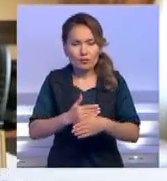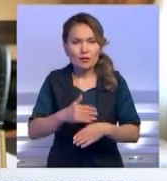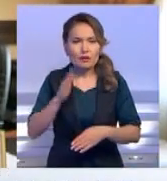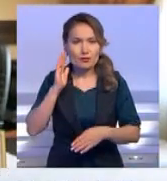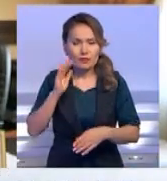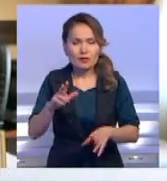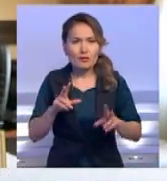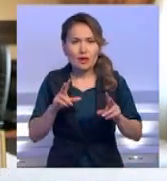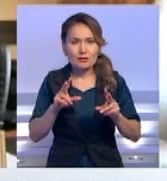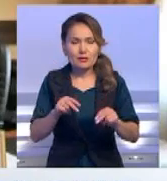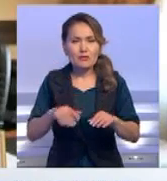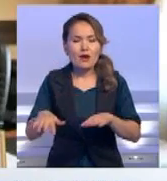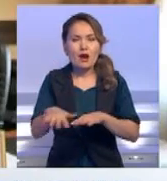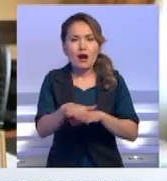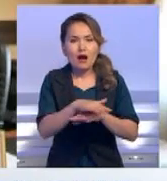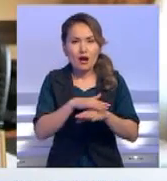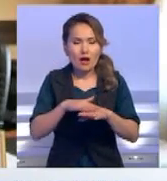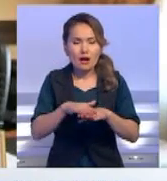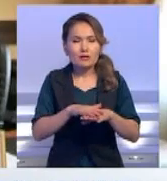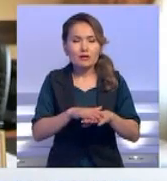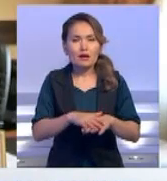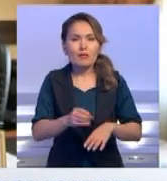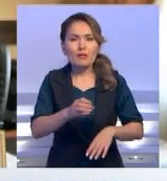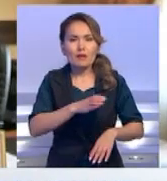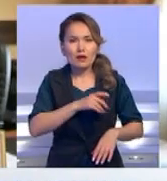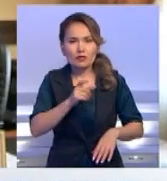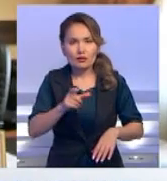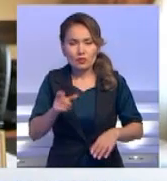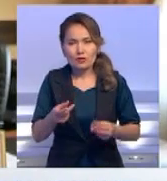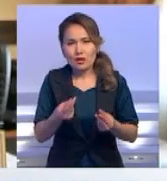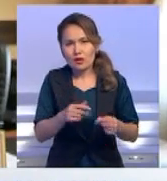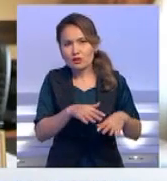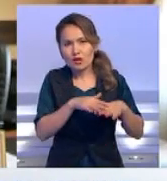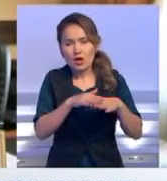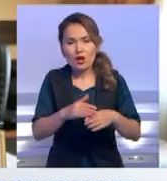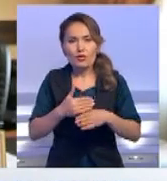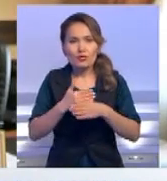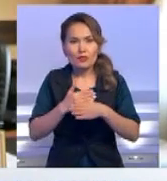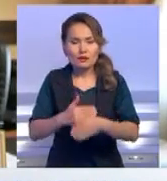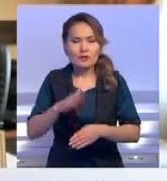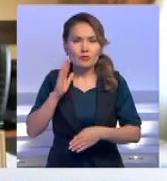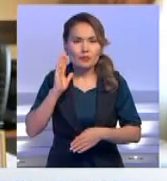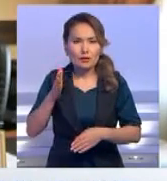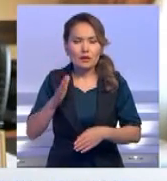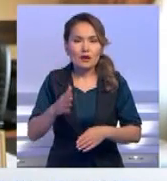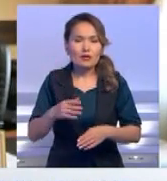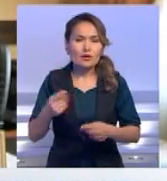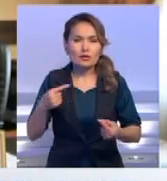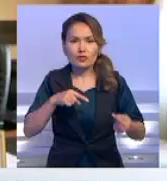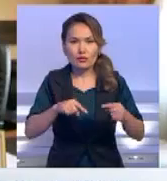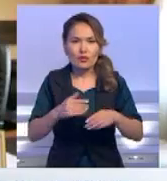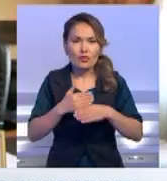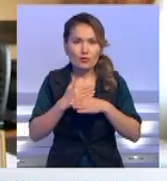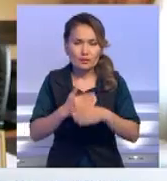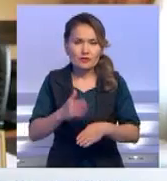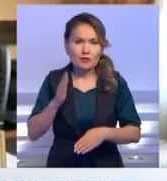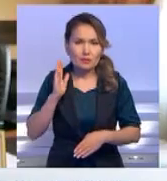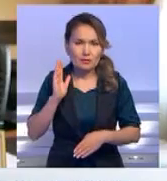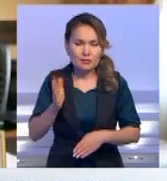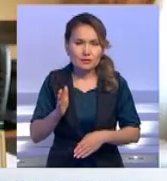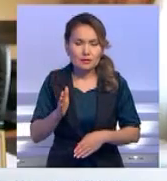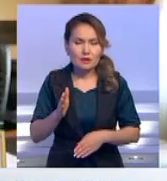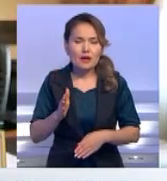көмектеседі. Бізде жақында бірнеше пажар болды, көмектестік, сөйтіп көмектесіп отырамыз. Біз қайда